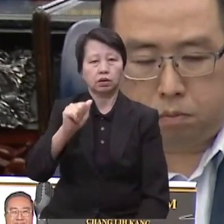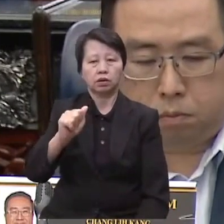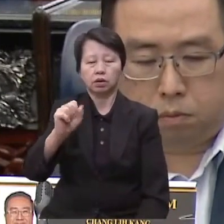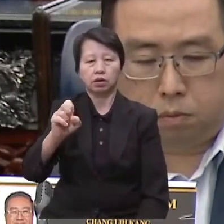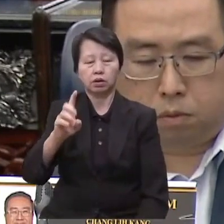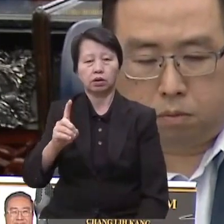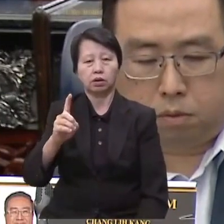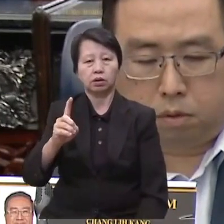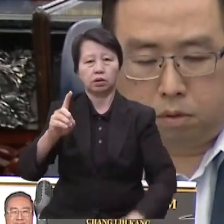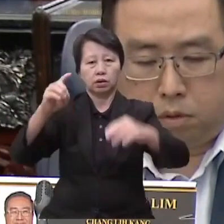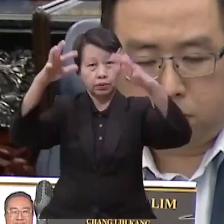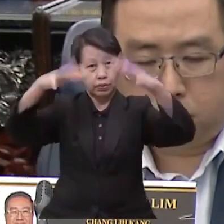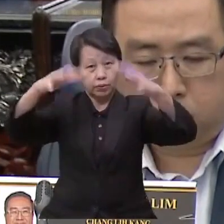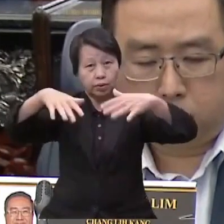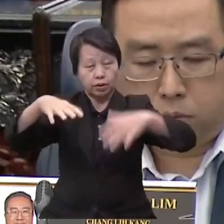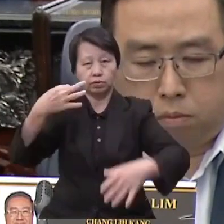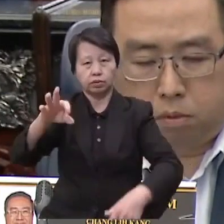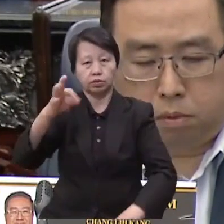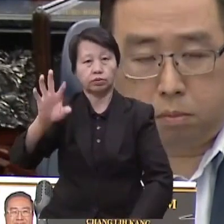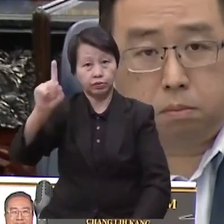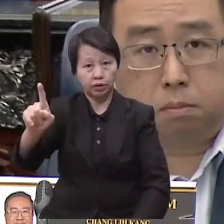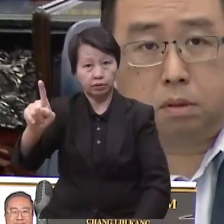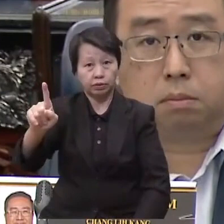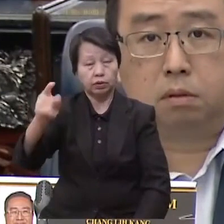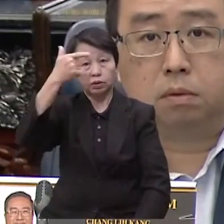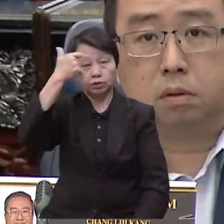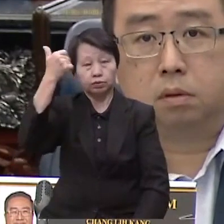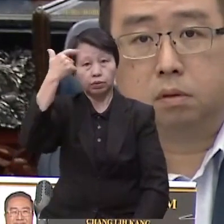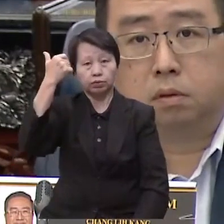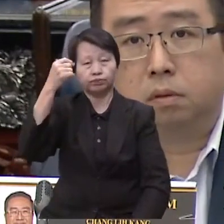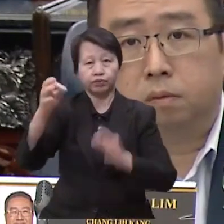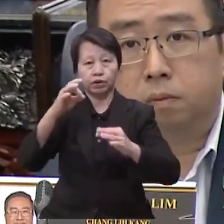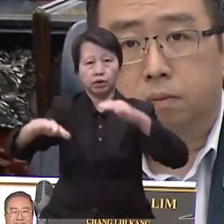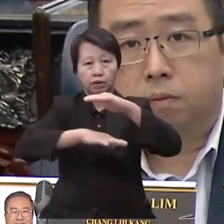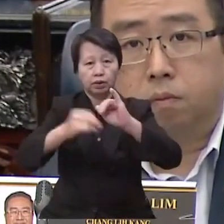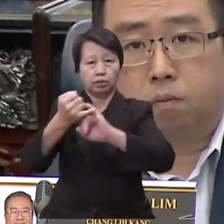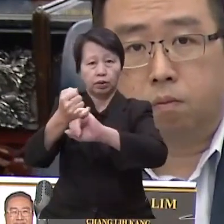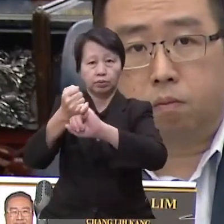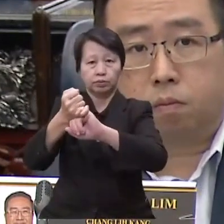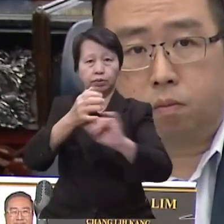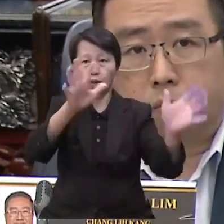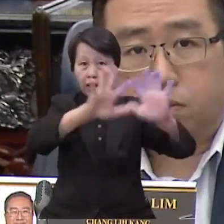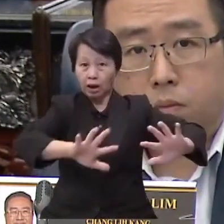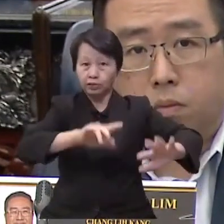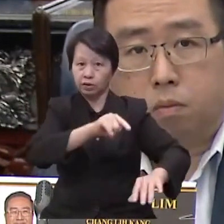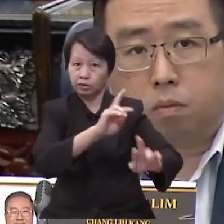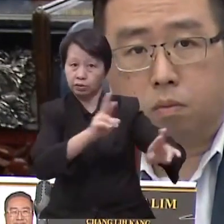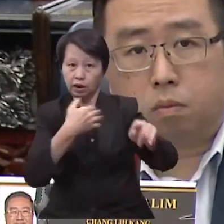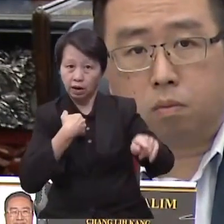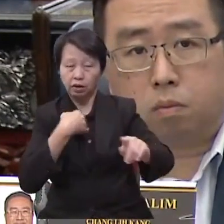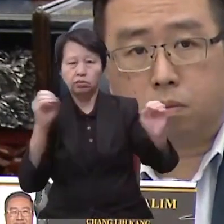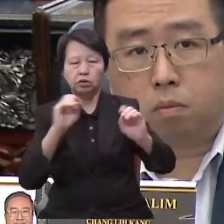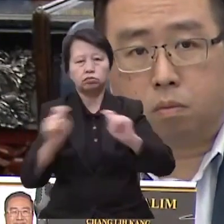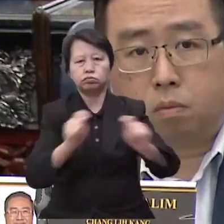Rain agreement 1991 kerana ya kalau di bawah perjanjian ASEAN yang sedia ada tidak ada